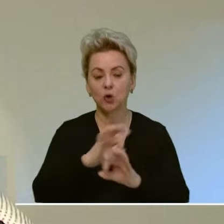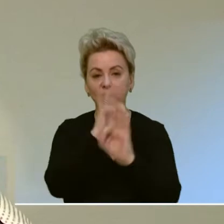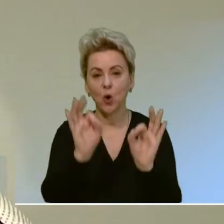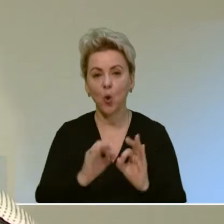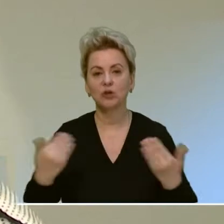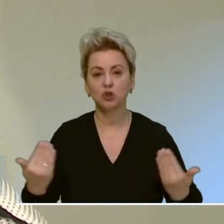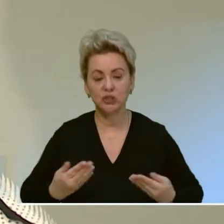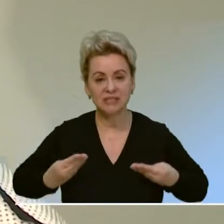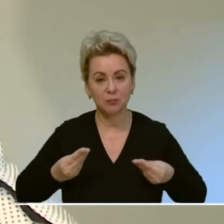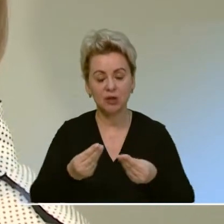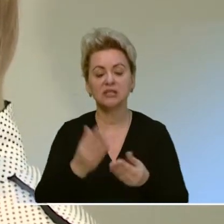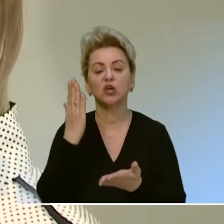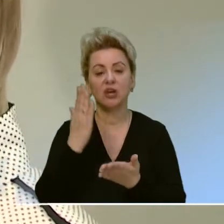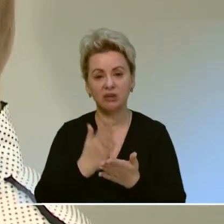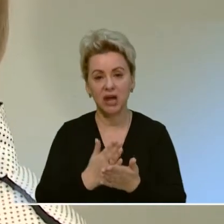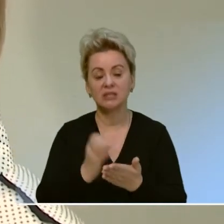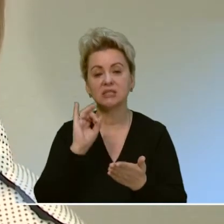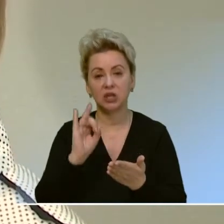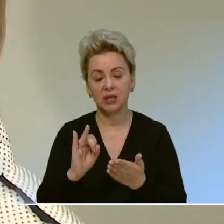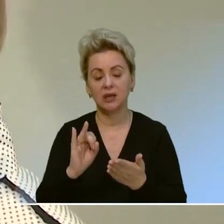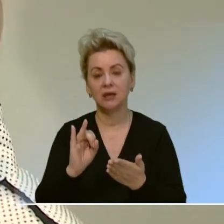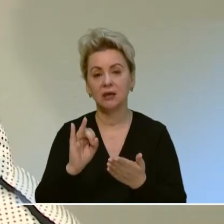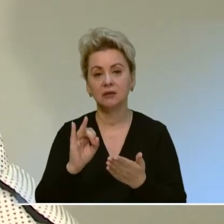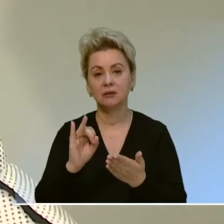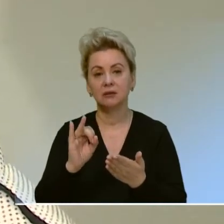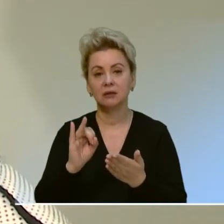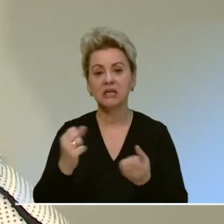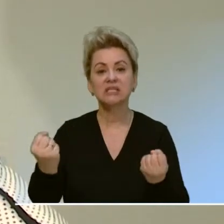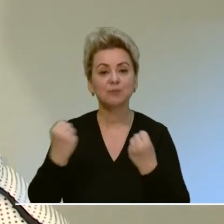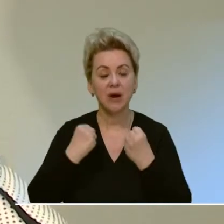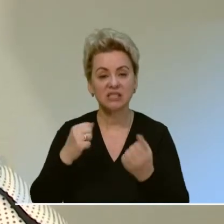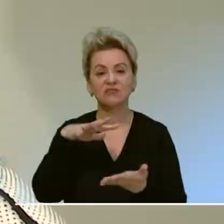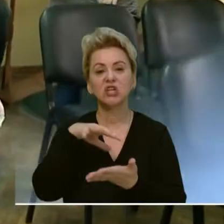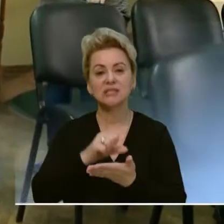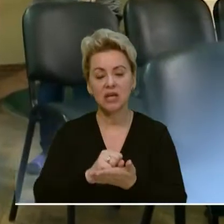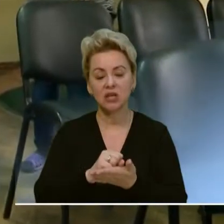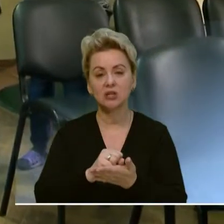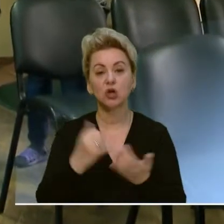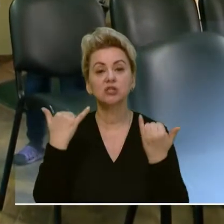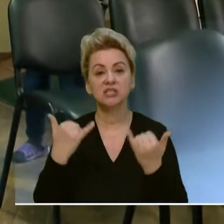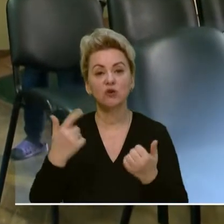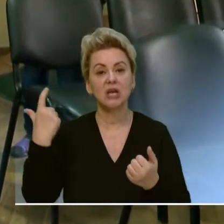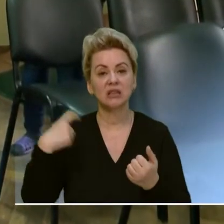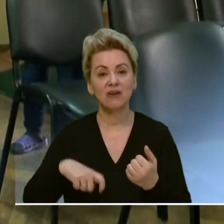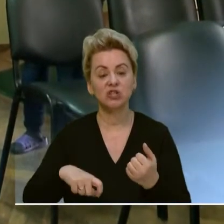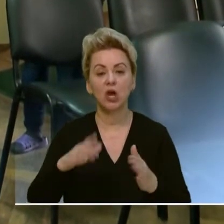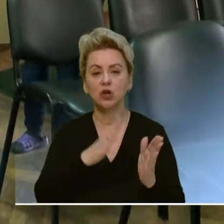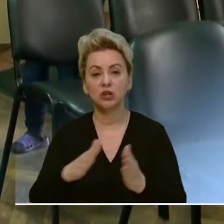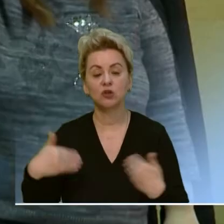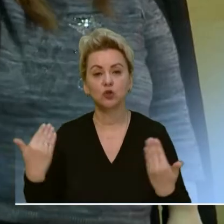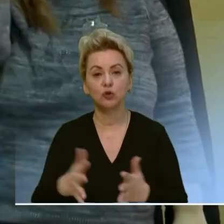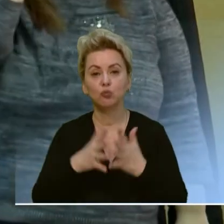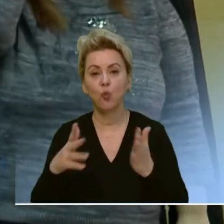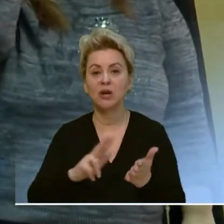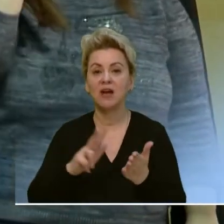образ жизни является и вот спортивные занятия. Сегодня в новочеркасском интернате проживает